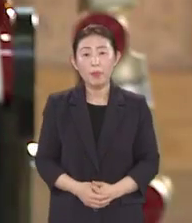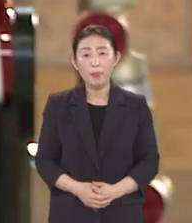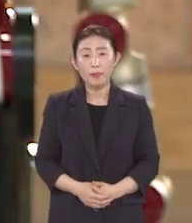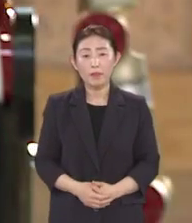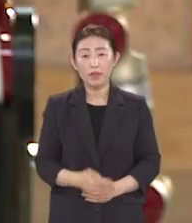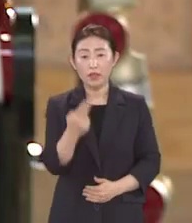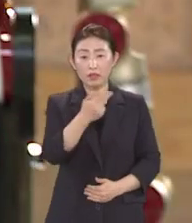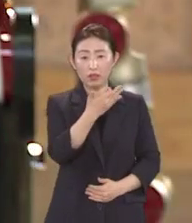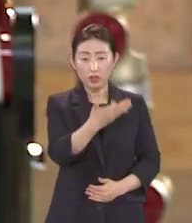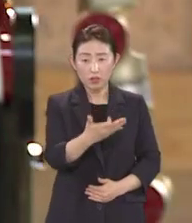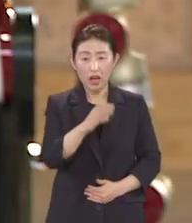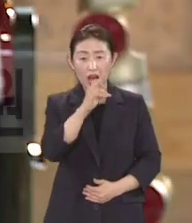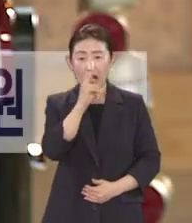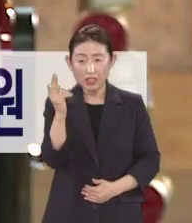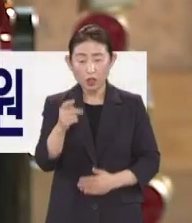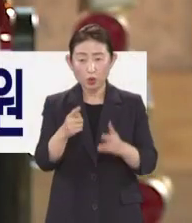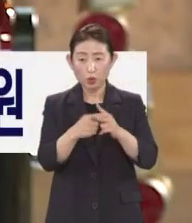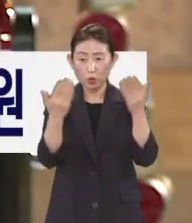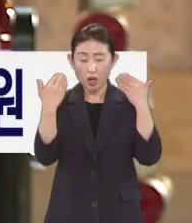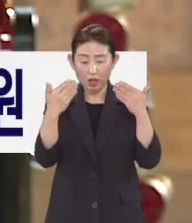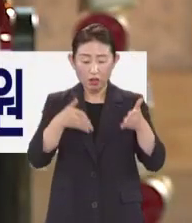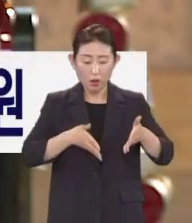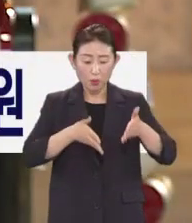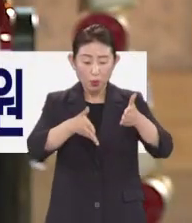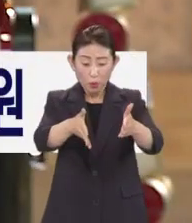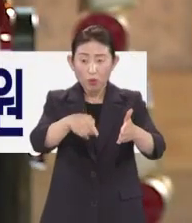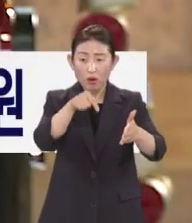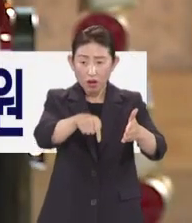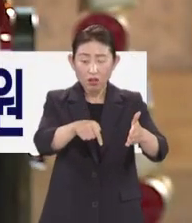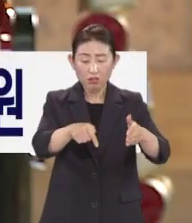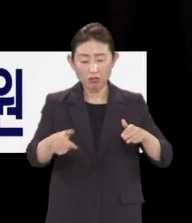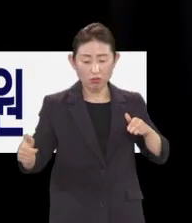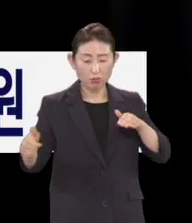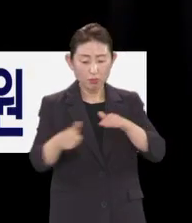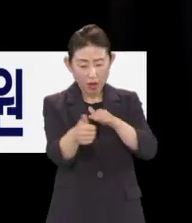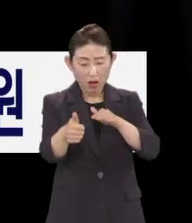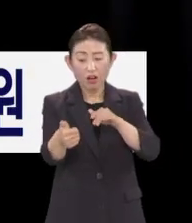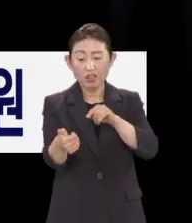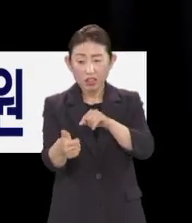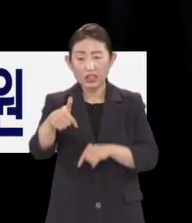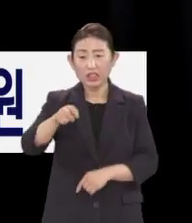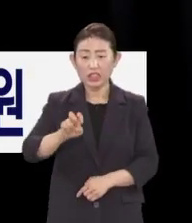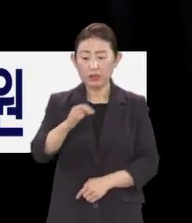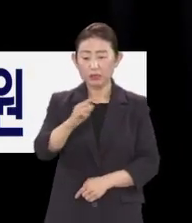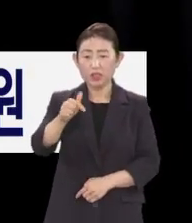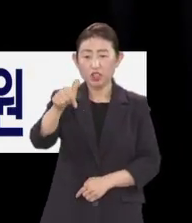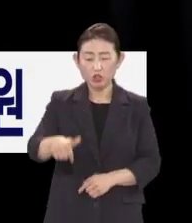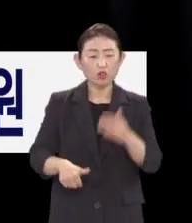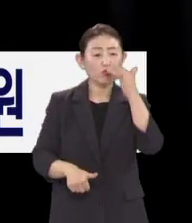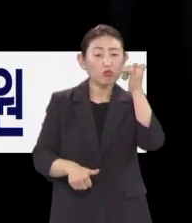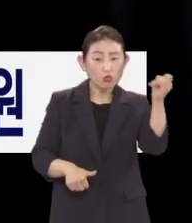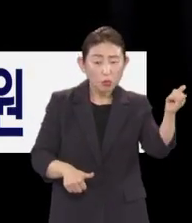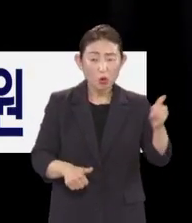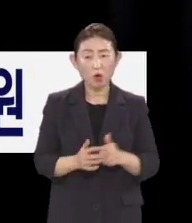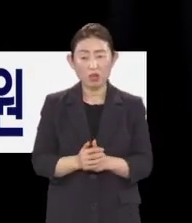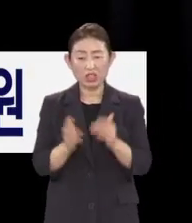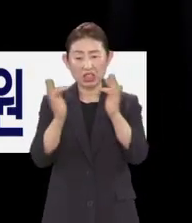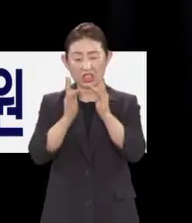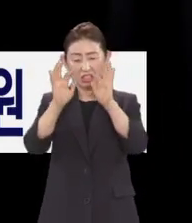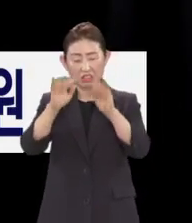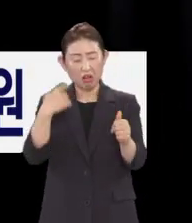지난 2019년 아산의 한 초등학교 앞 어린이 보호구역에서 교통사고로 숨진 김민식 군의 부모를 기사